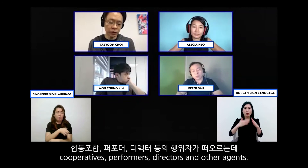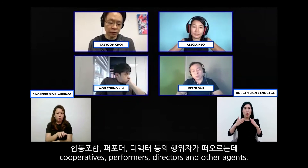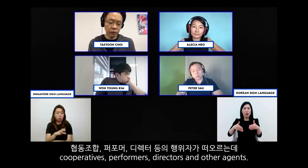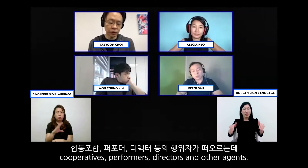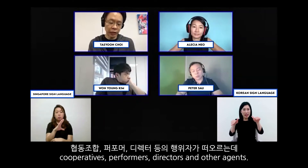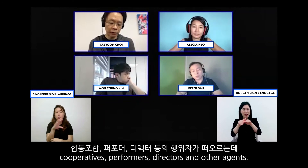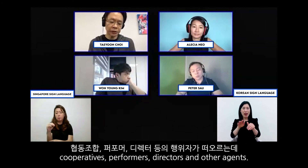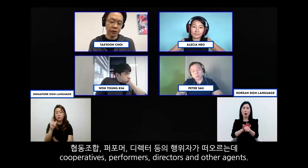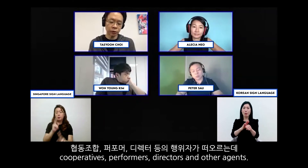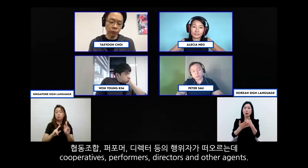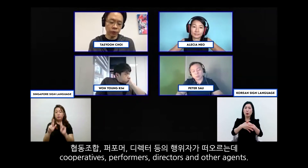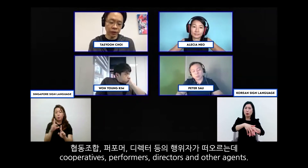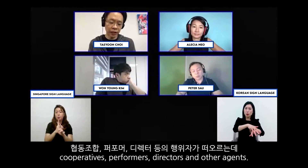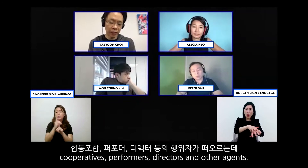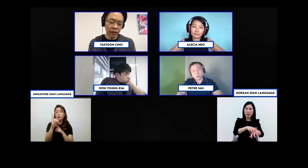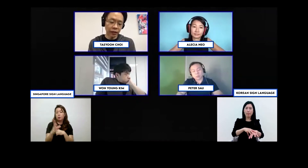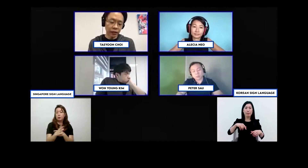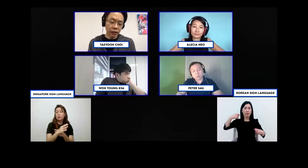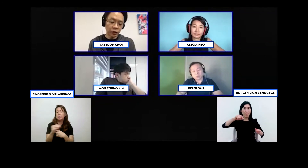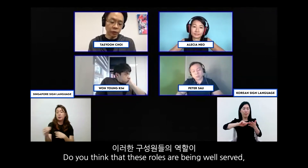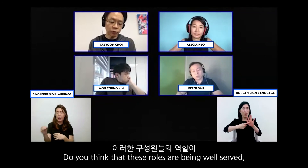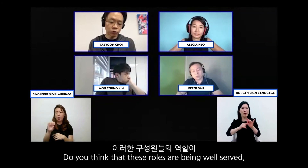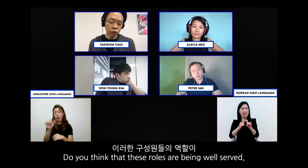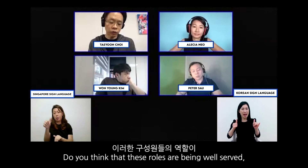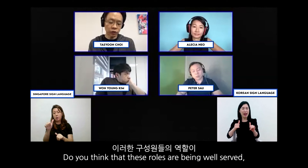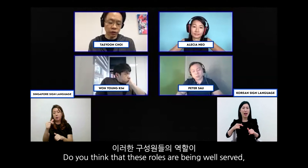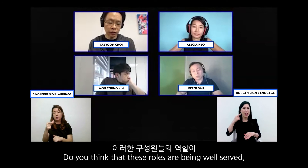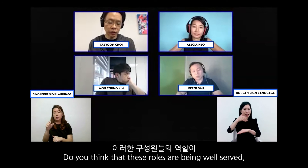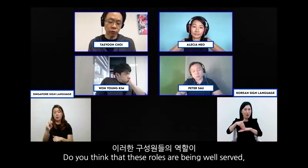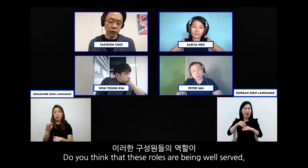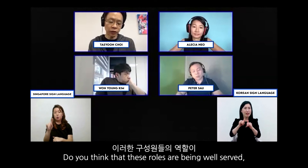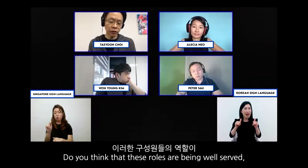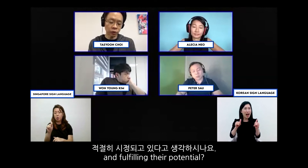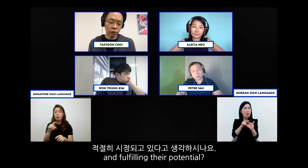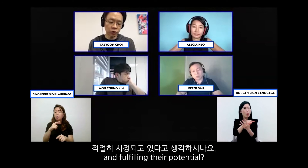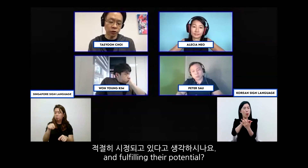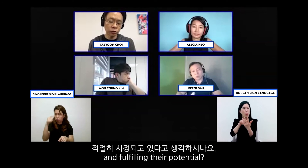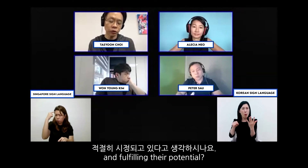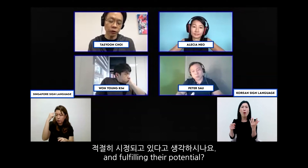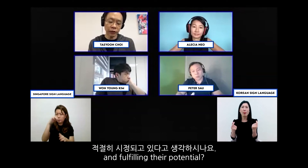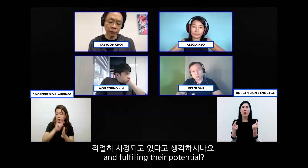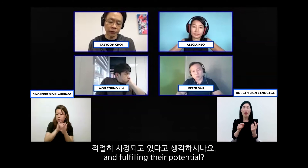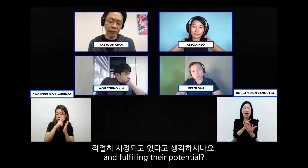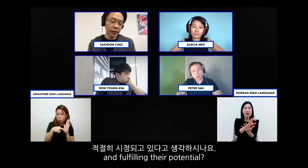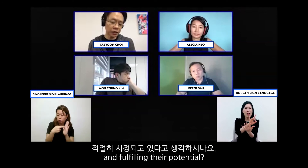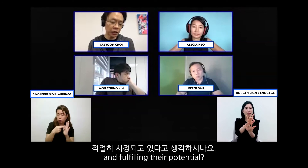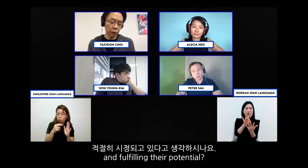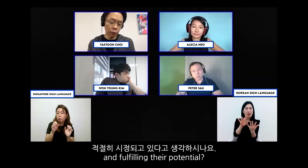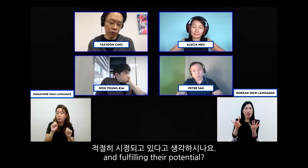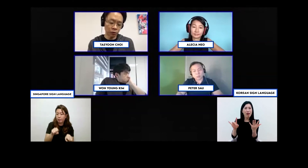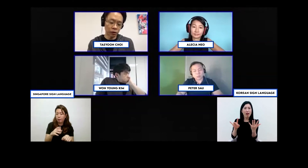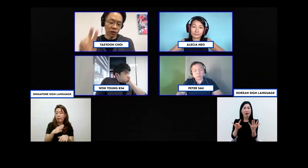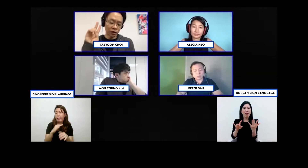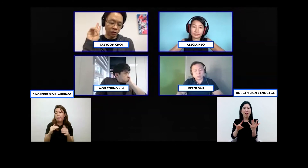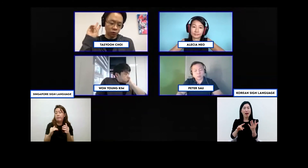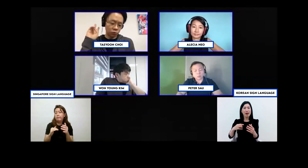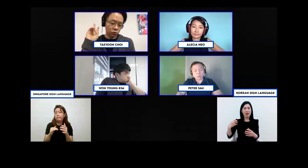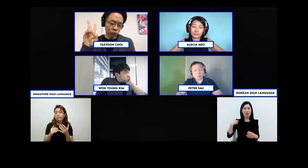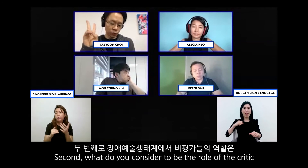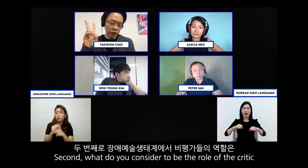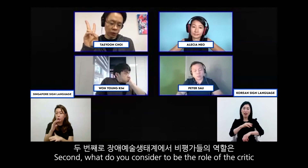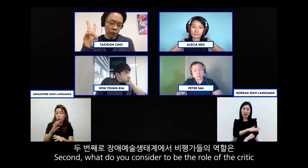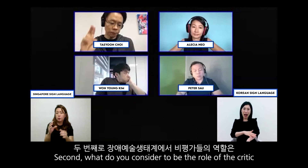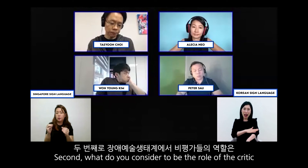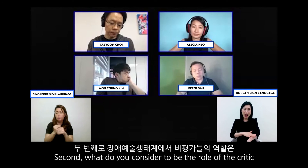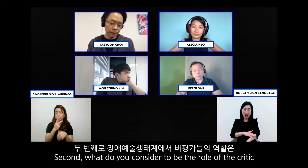퍼포머, 디렉터 등의 행위자가 떠오르는데 이러한 구성원들의 역할이 적절히 수용되고 있다고 생각하시나요?